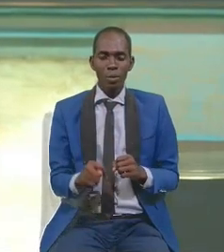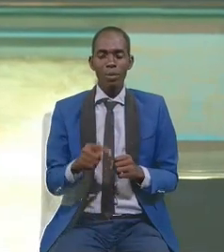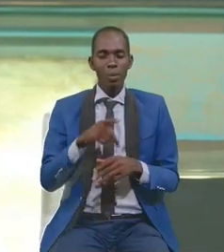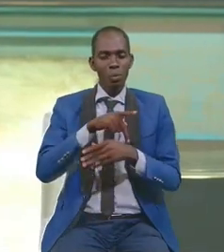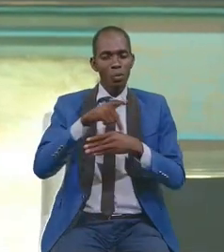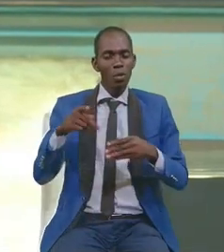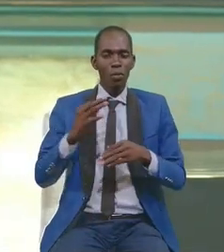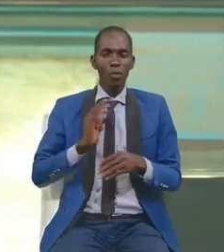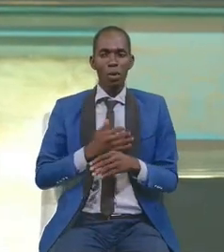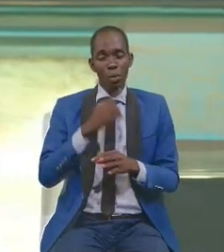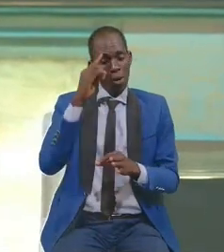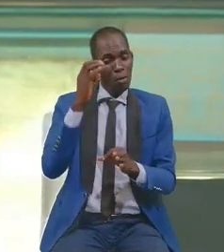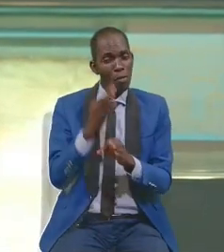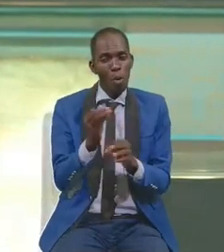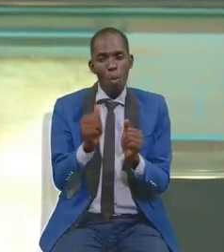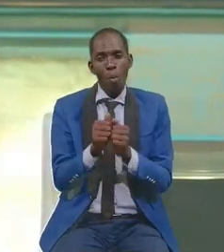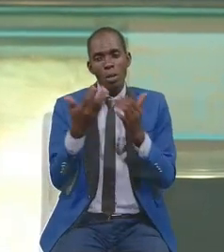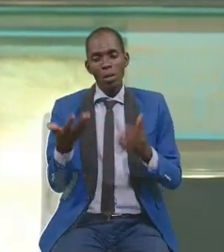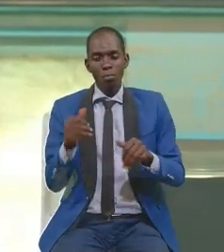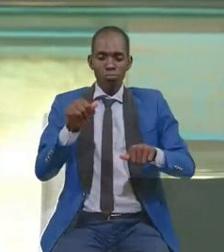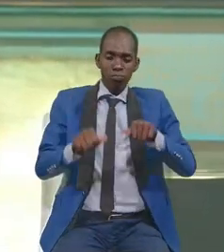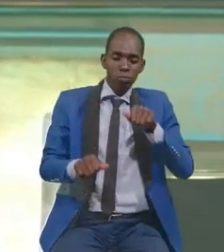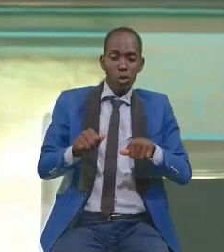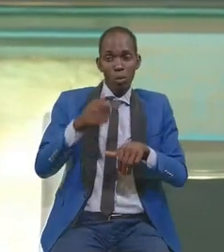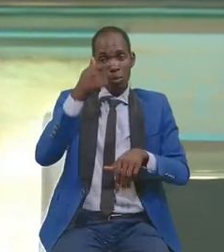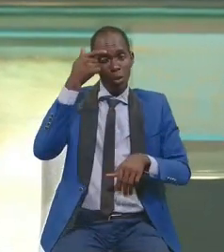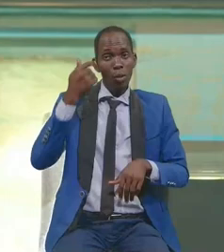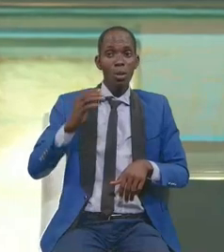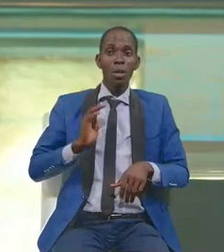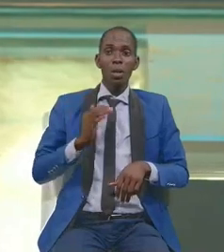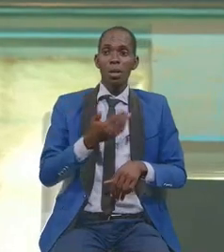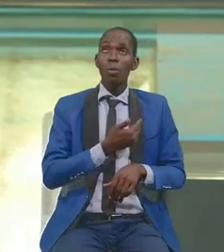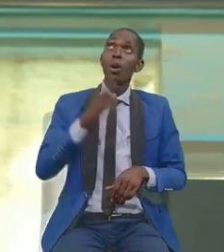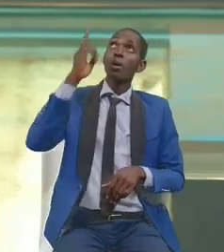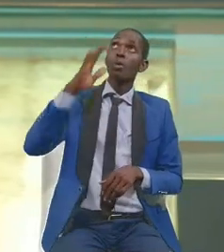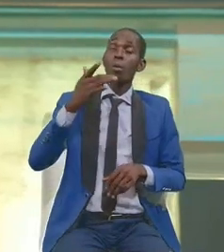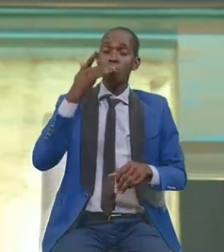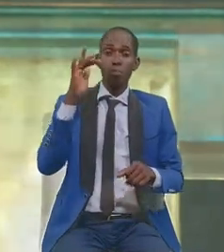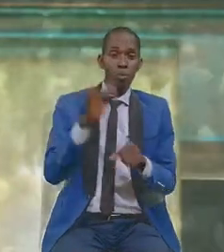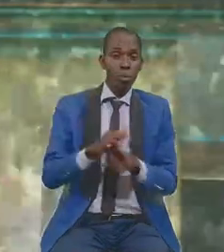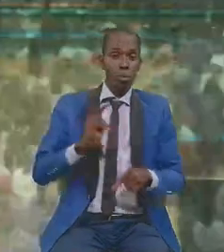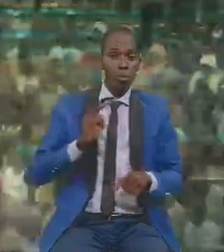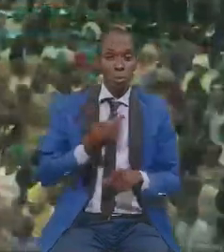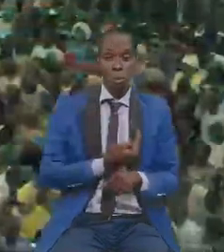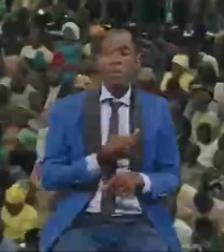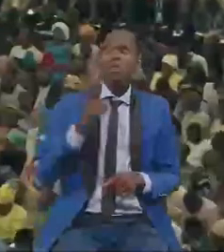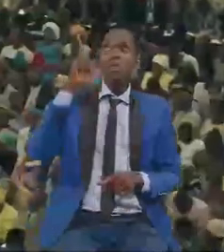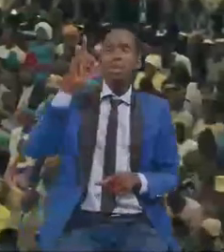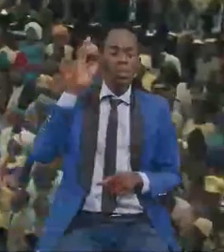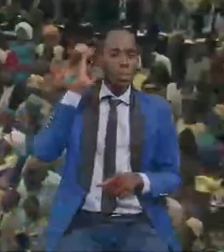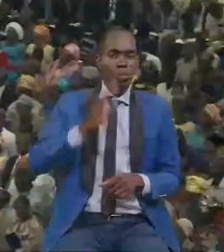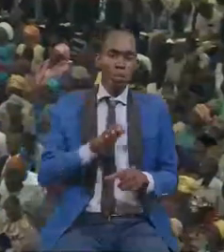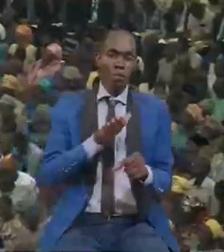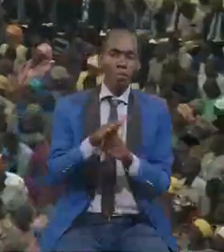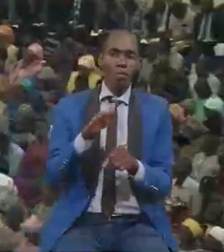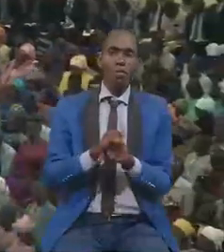espérance, car celui qui a fait la, parce que le Dieu qui nous donne la promesse est fidèle et va accomplir la promesse dans